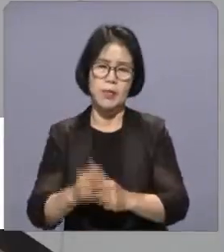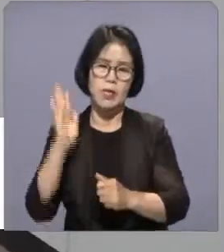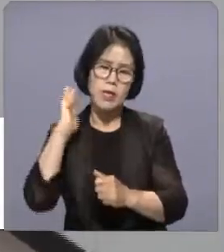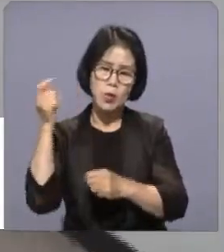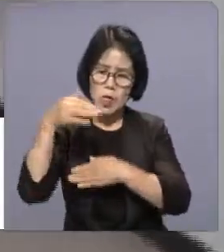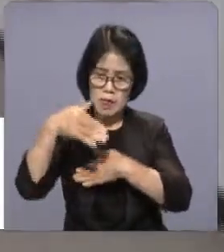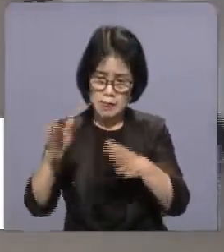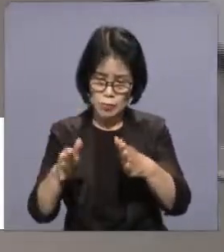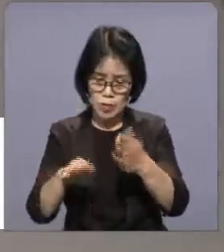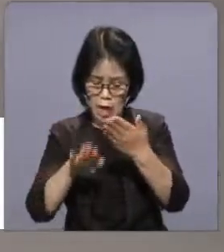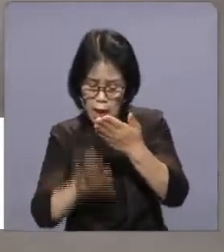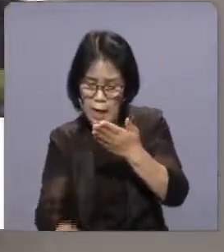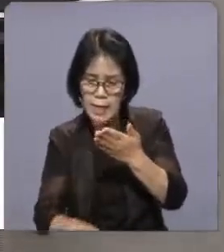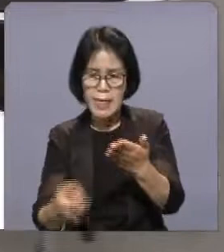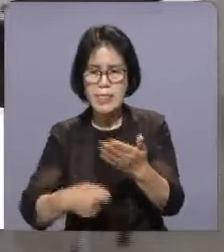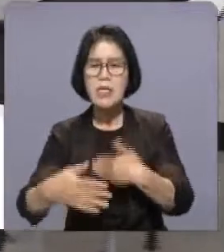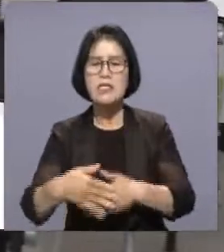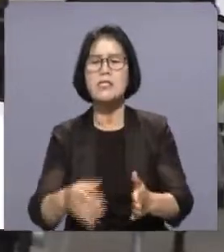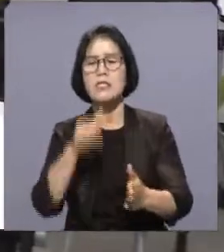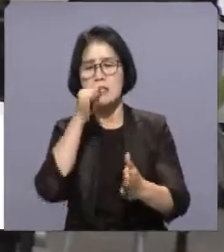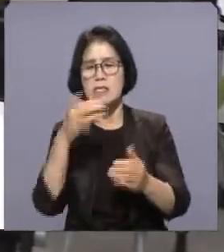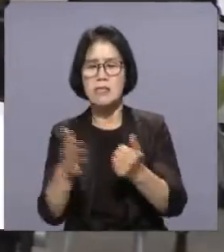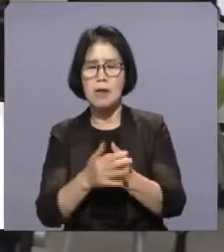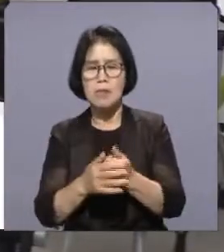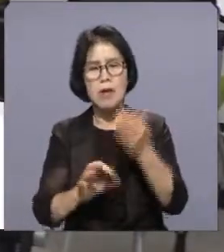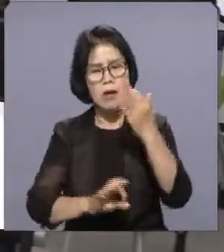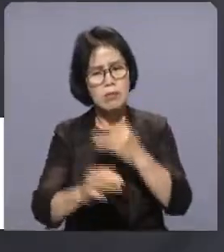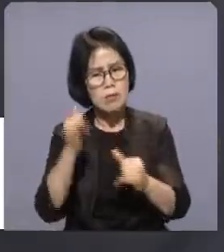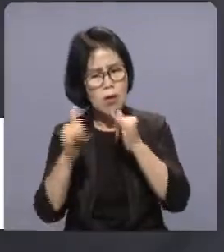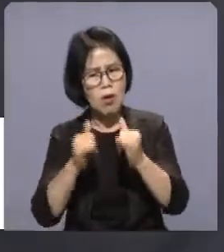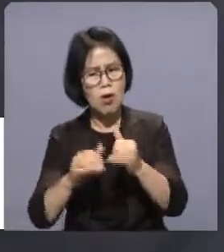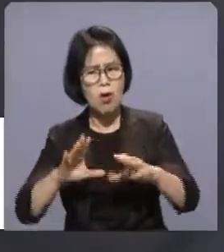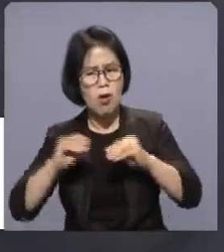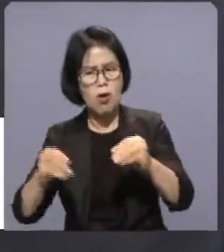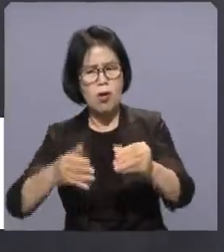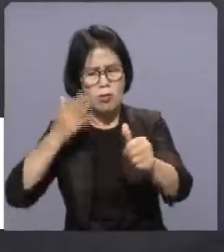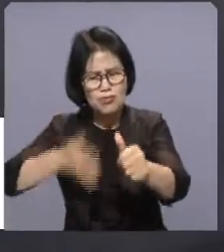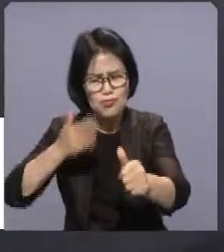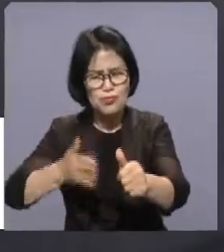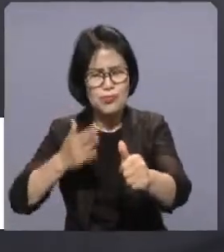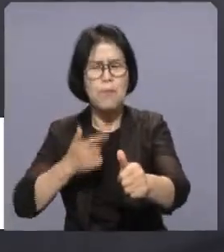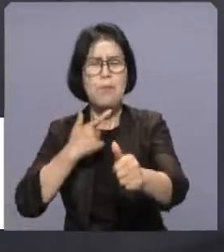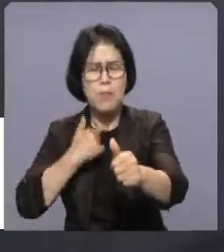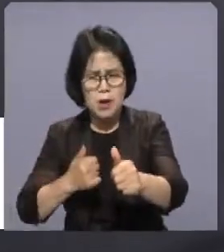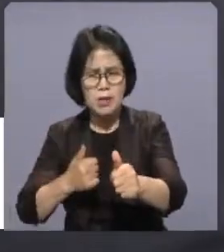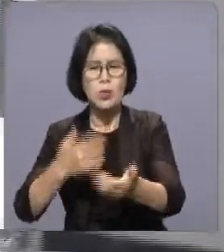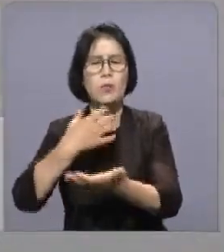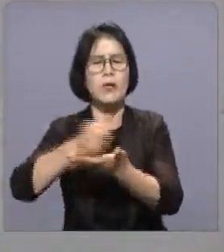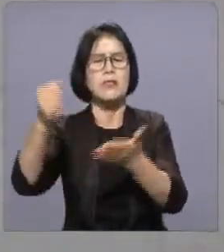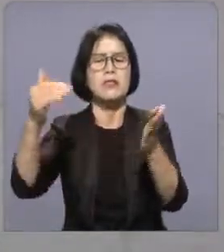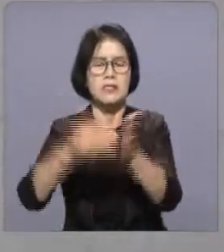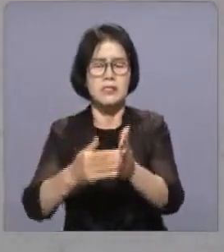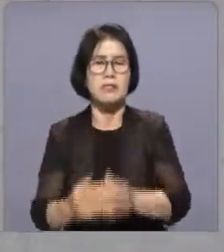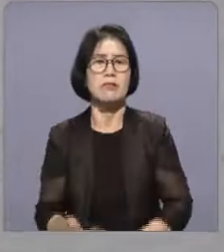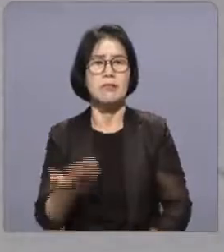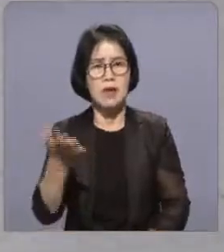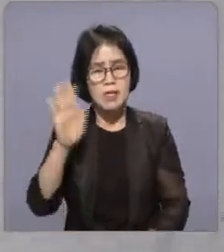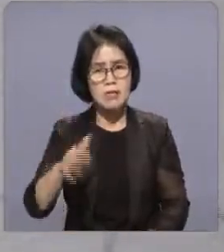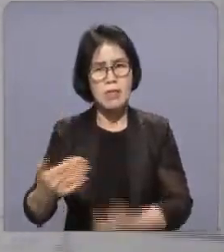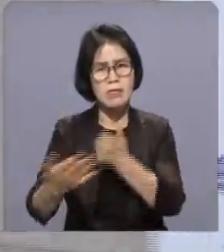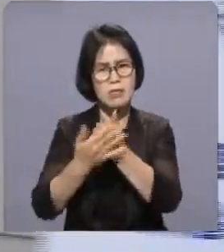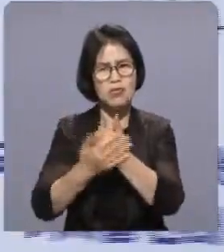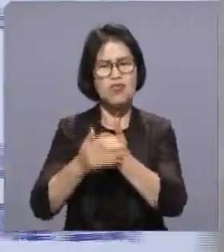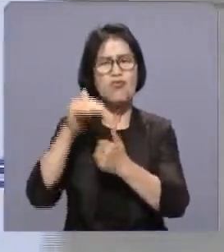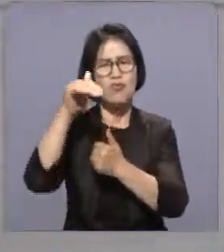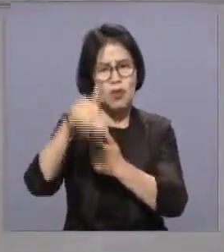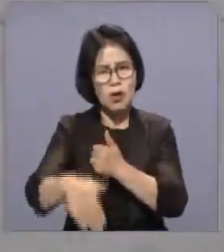아래 기자실이 있다는 점을 들어 도어 스태핑 중단을 강력 권고했고 받아들여졌습니다. 하지만 지지율